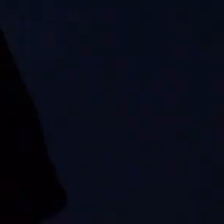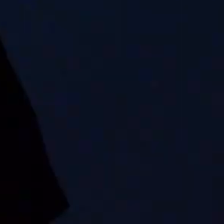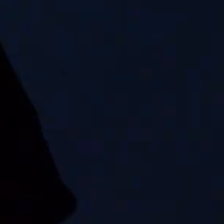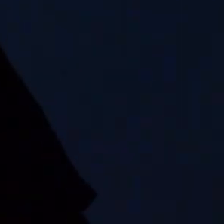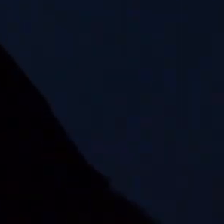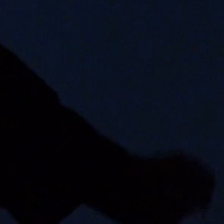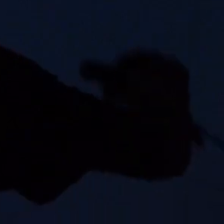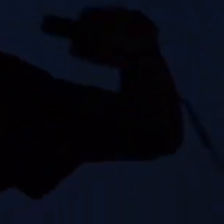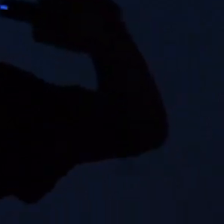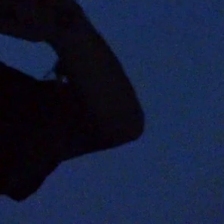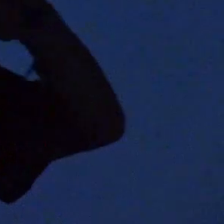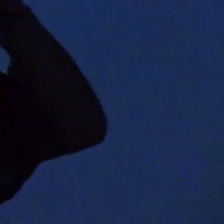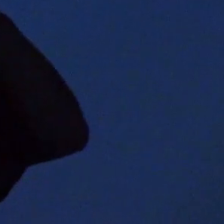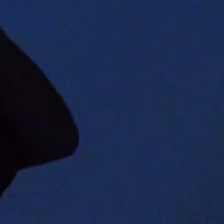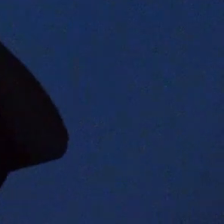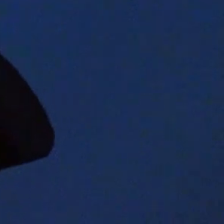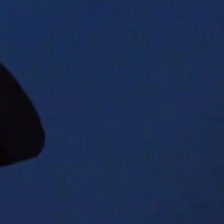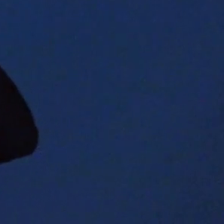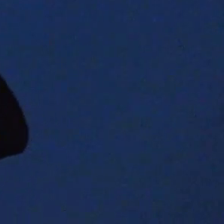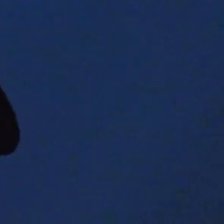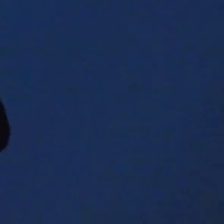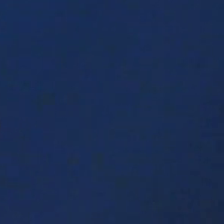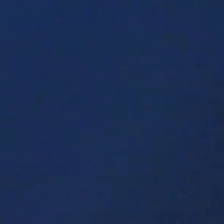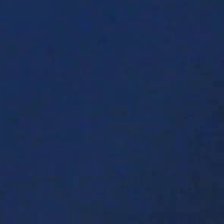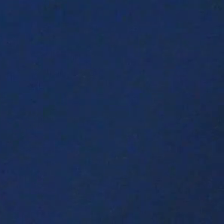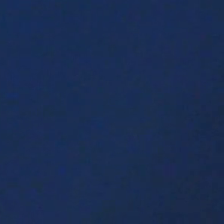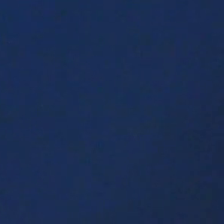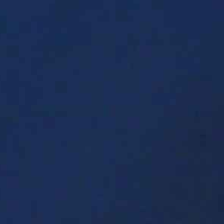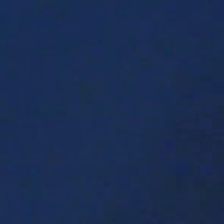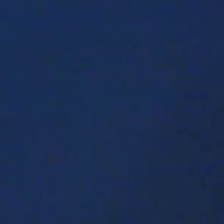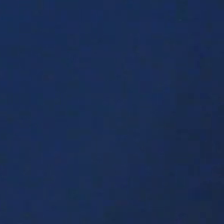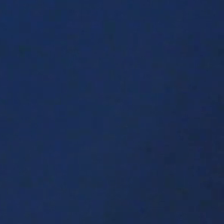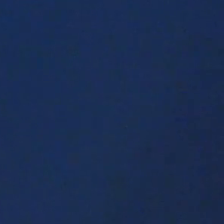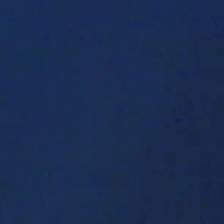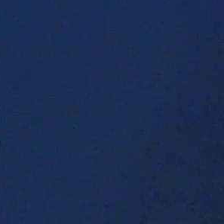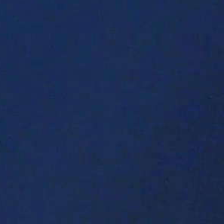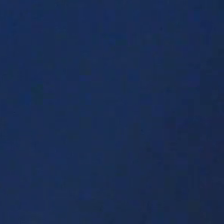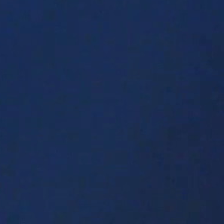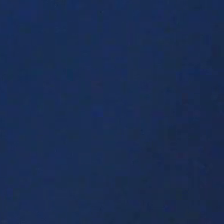chlorophylliens. Quand on excite ces pigments avec un laser bleu, on obtient